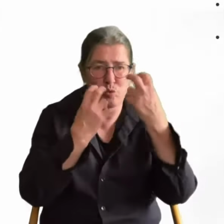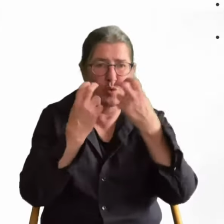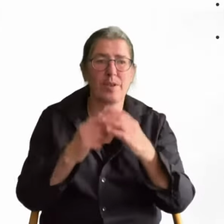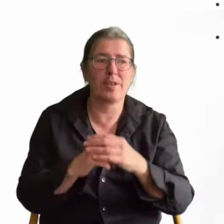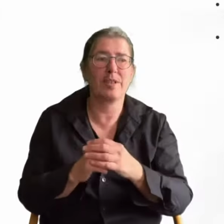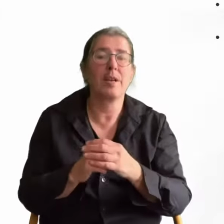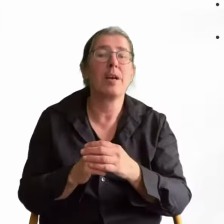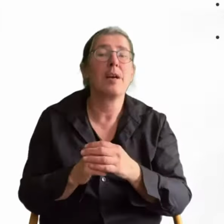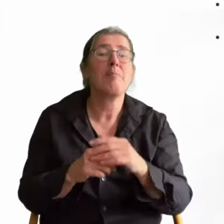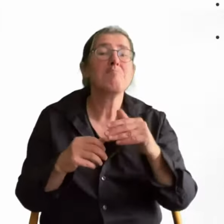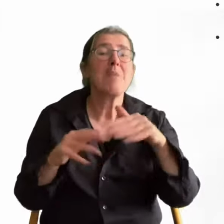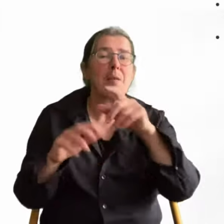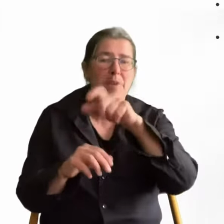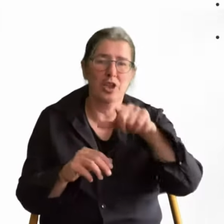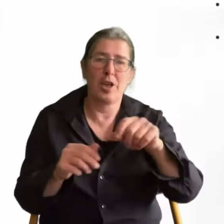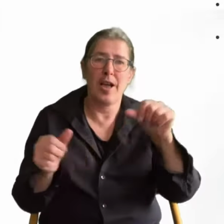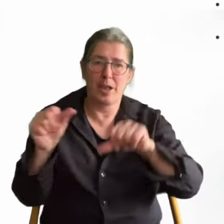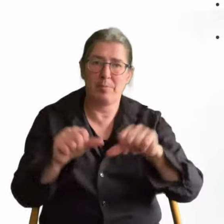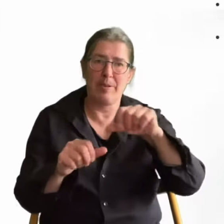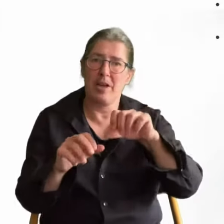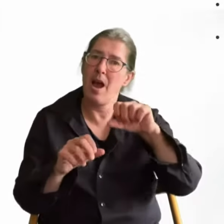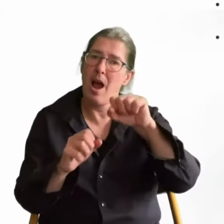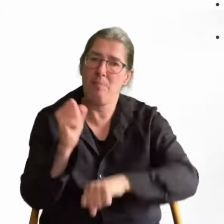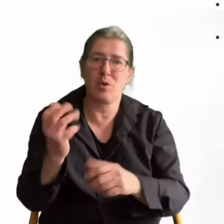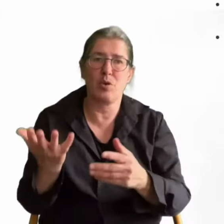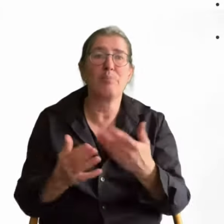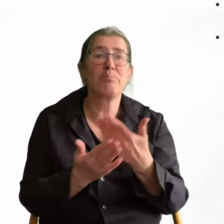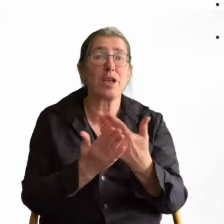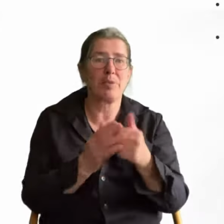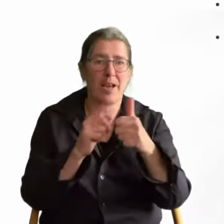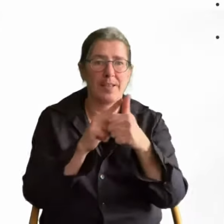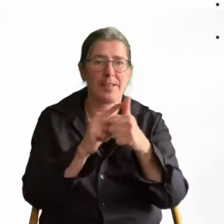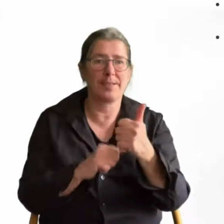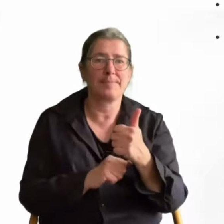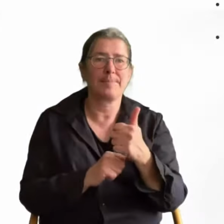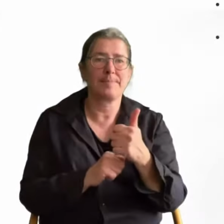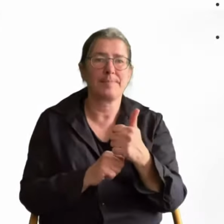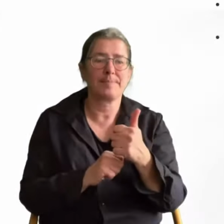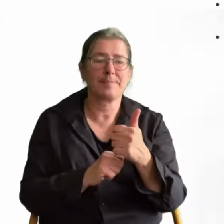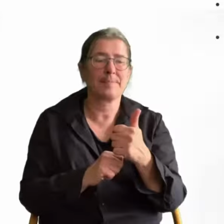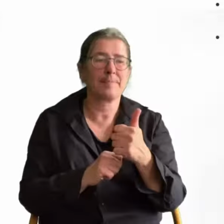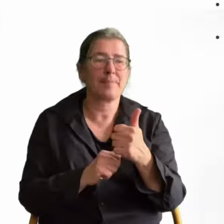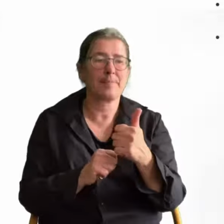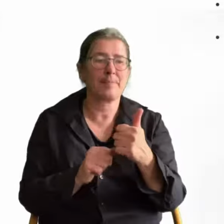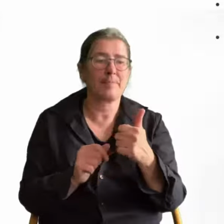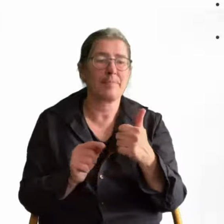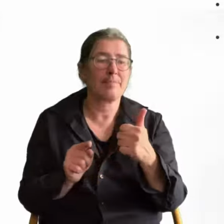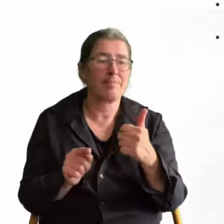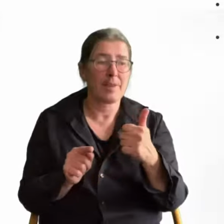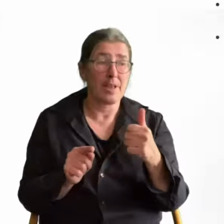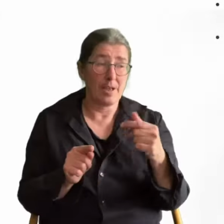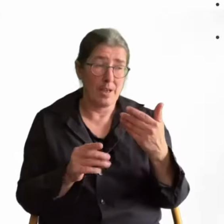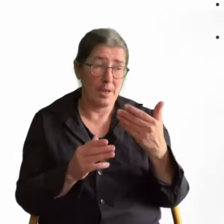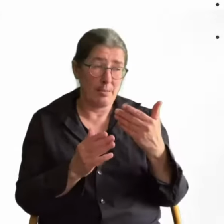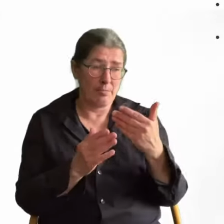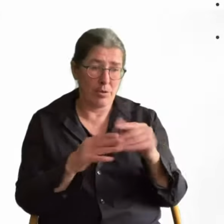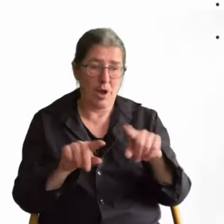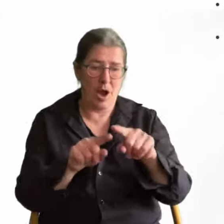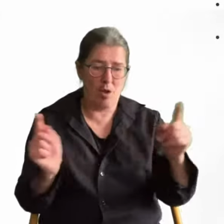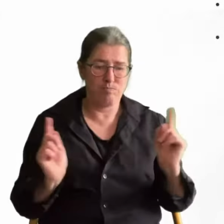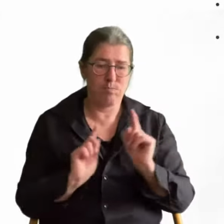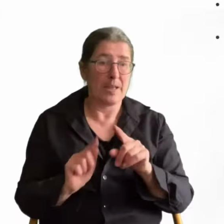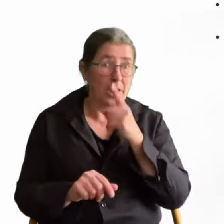brachen mehr menschen die experimente ab also zum beispiel beispiel eins wenn andere eingeweihte